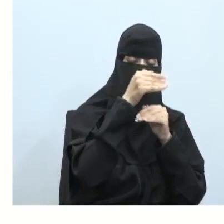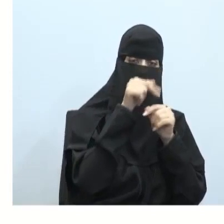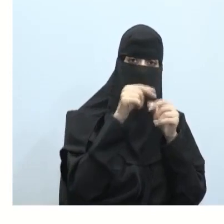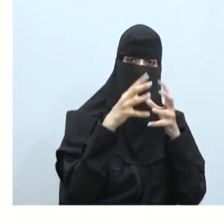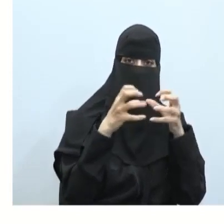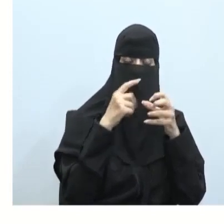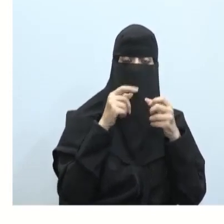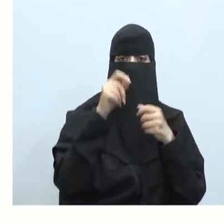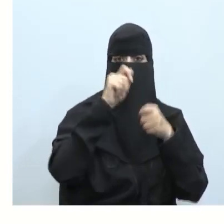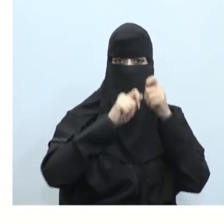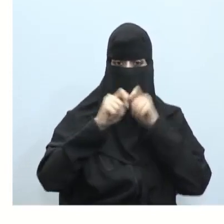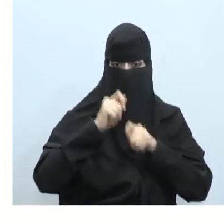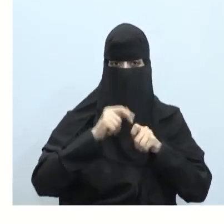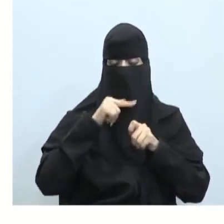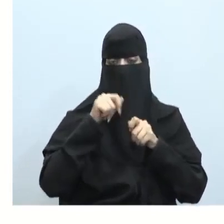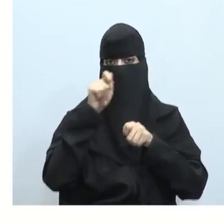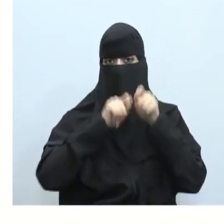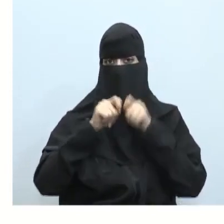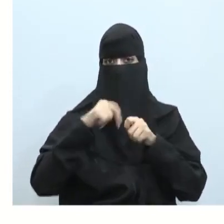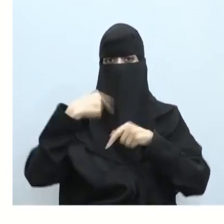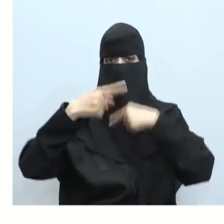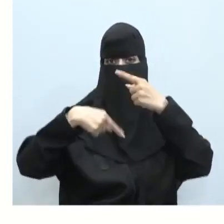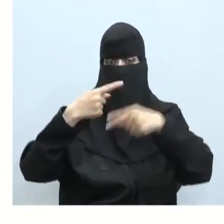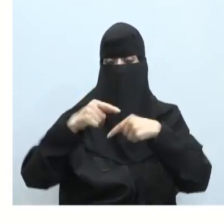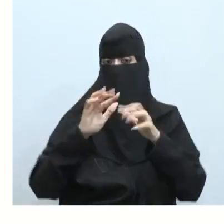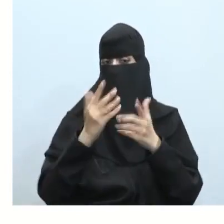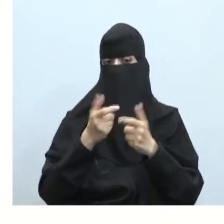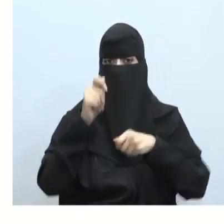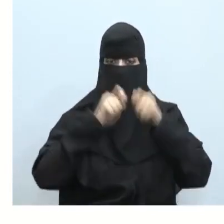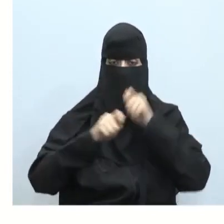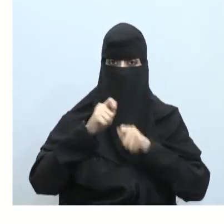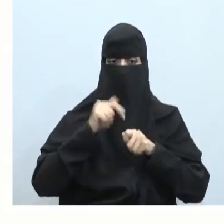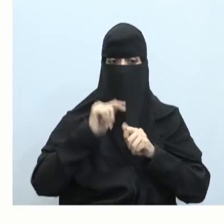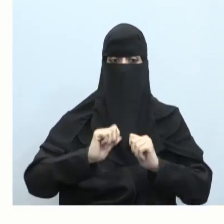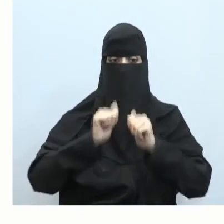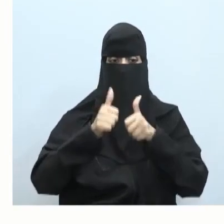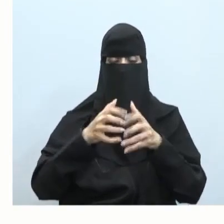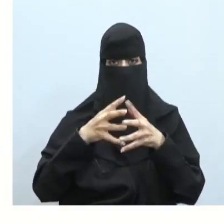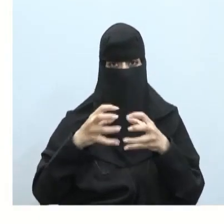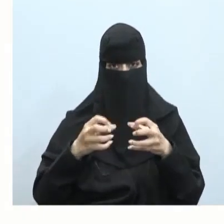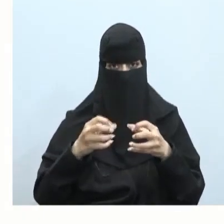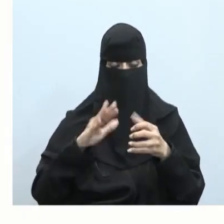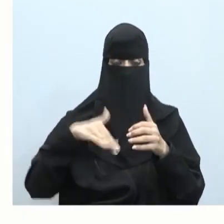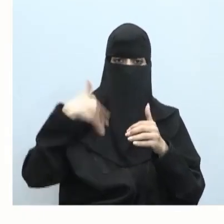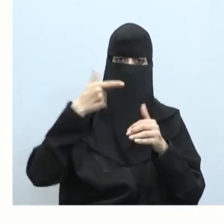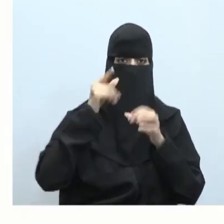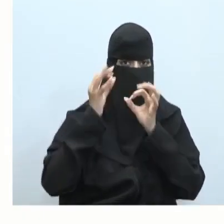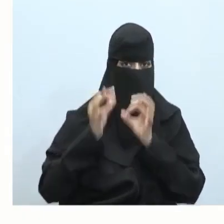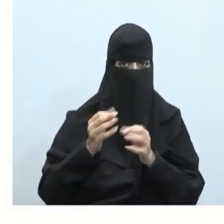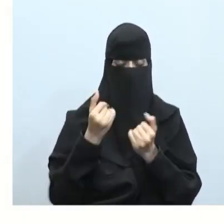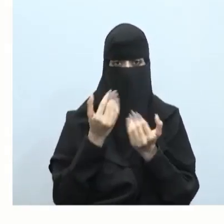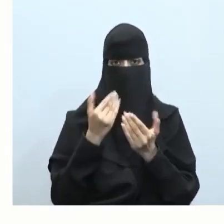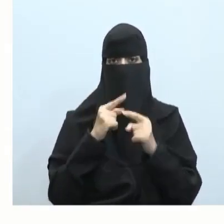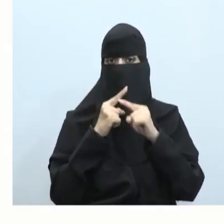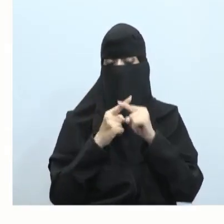واجرى عليها العمليات الاعتياديه ما هي العمليات يقوم بالتحليلها ثم يتحقق من عدم